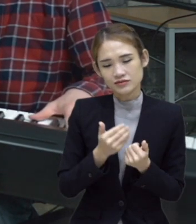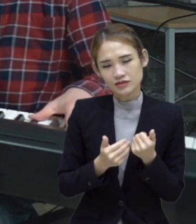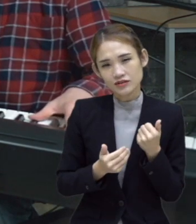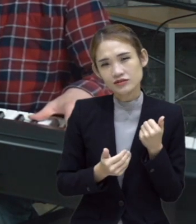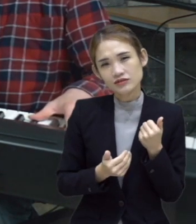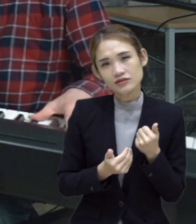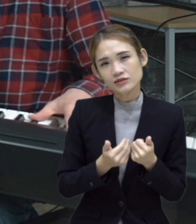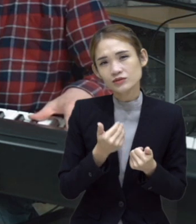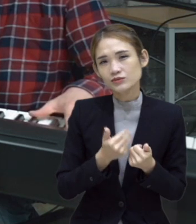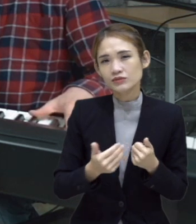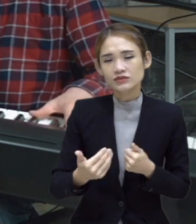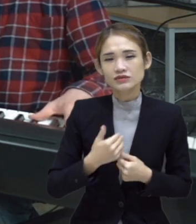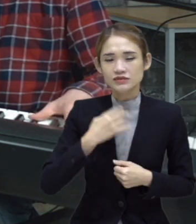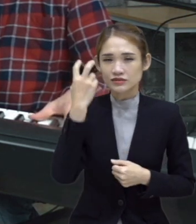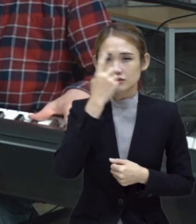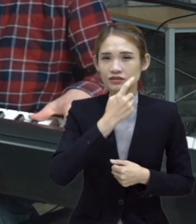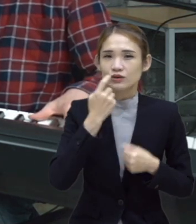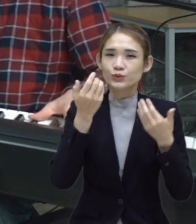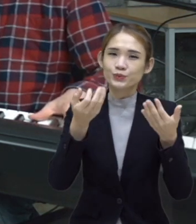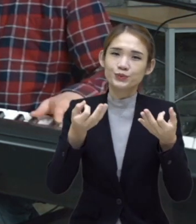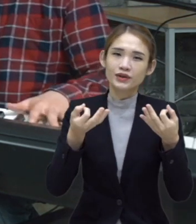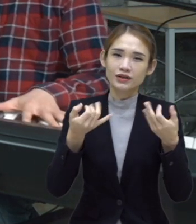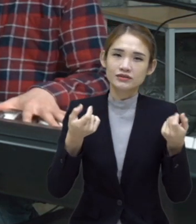어설픈 나의 눈빛은